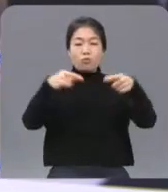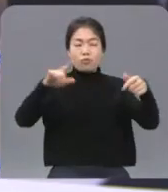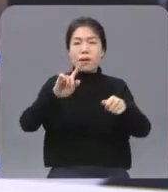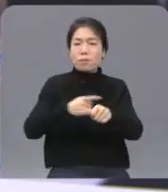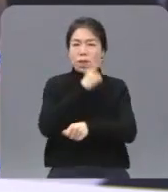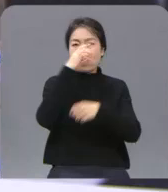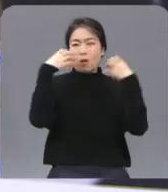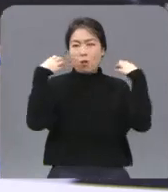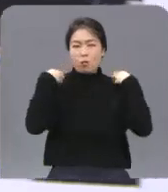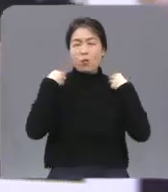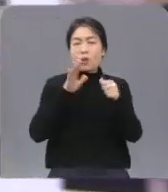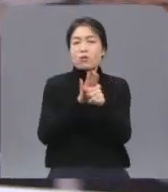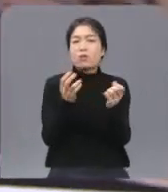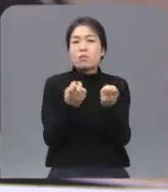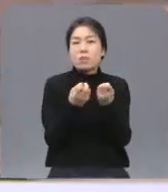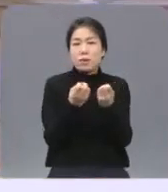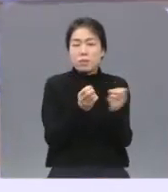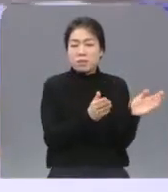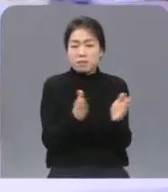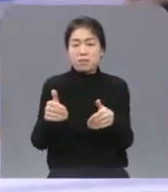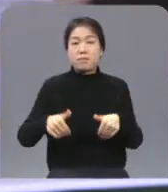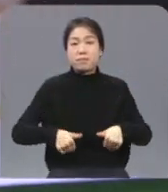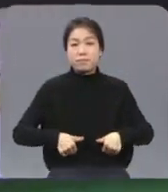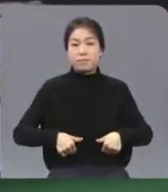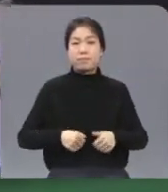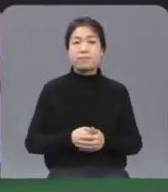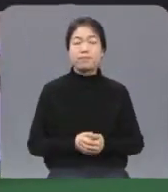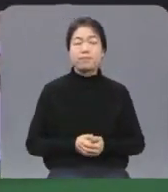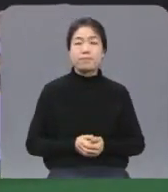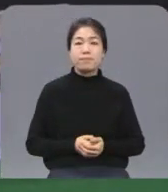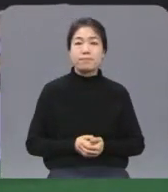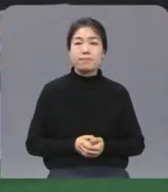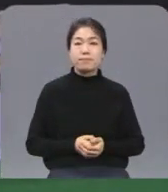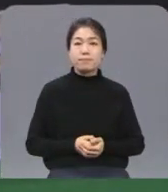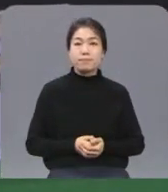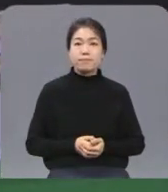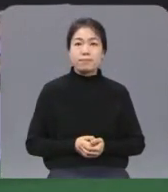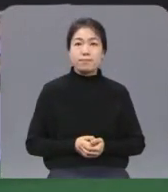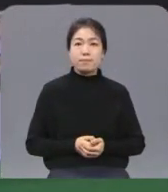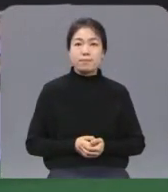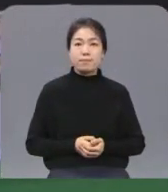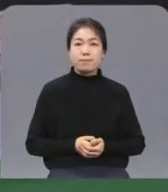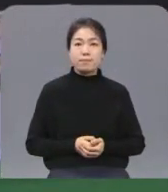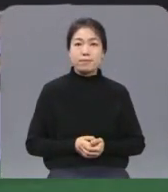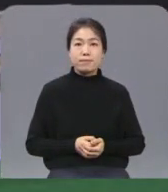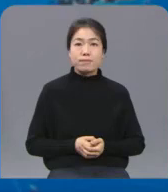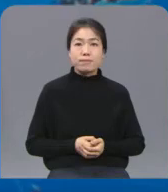정부의 지원책 마련이 시급합니다 KBS 뉴스